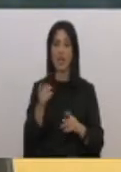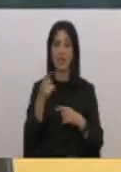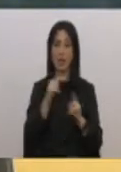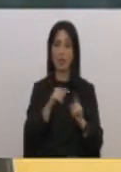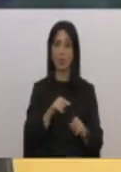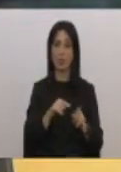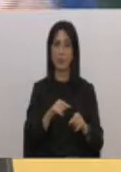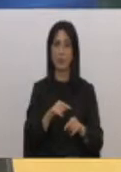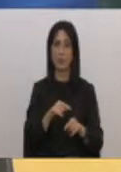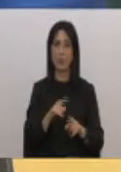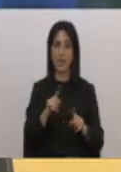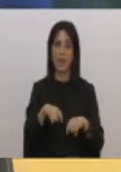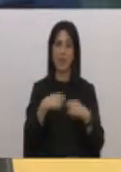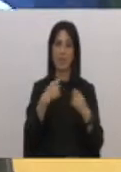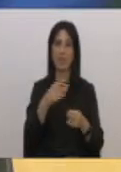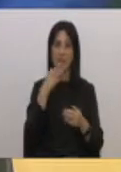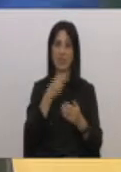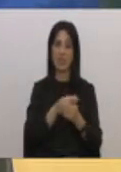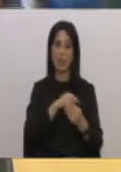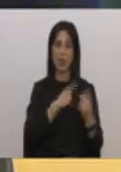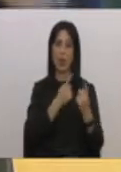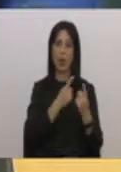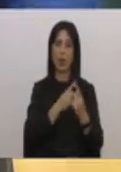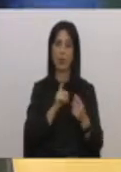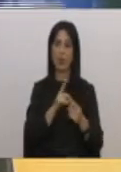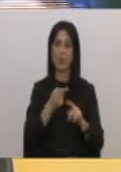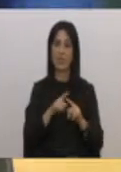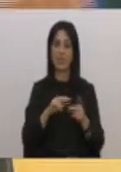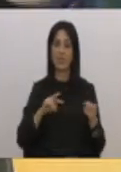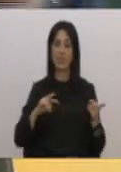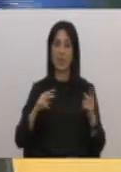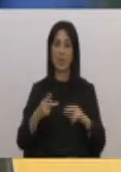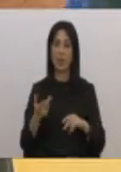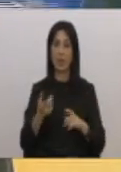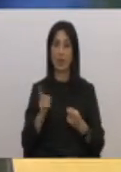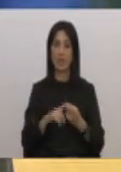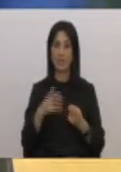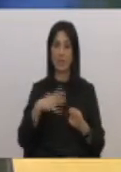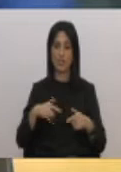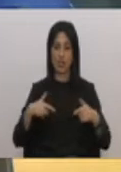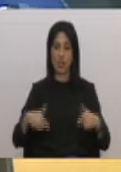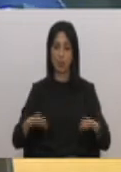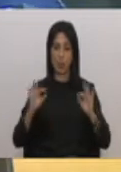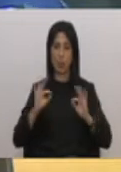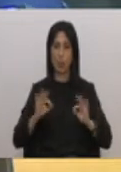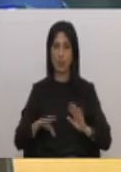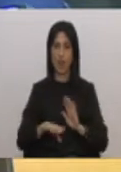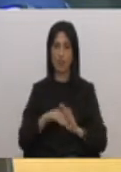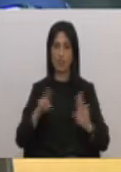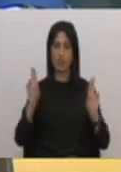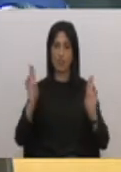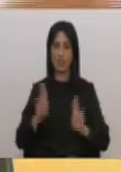და გადასცემენ თავის კოლეგები, რომ ის ცვლილება, რომელიც ეხება საქართველოს გენერალური პროკურორის არჩევის